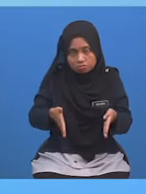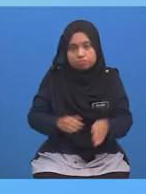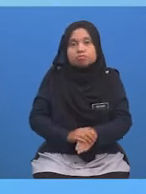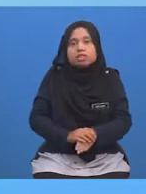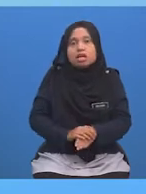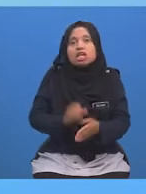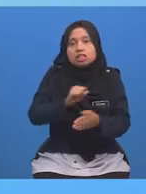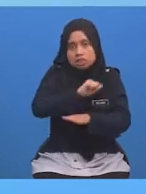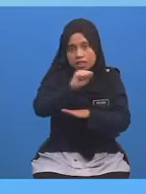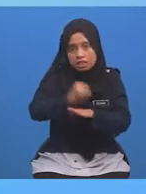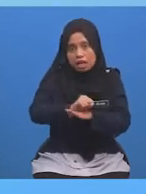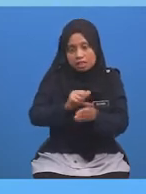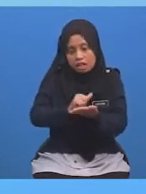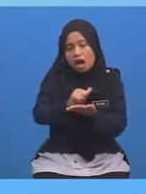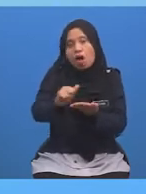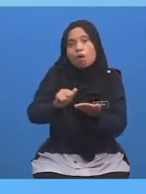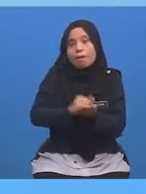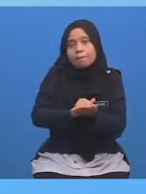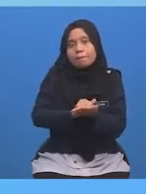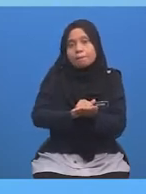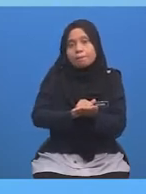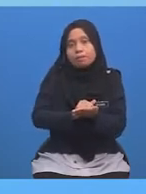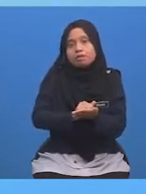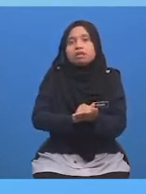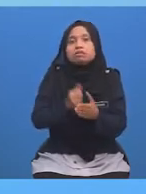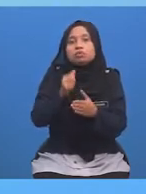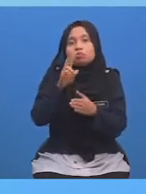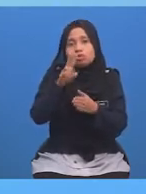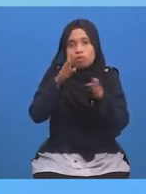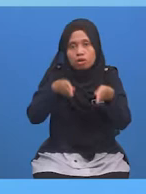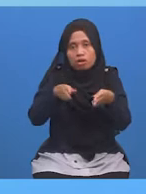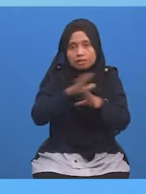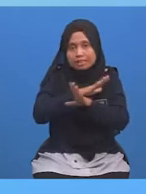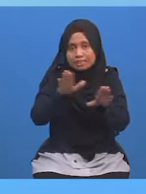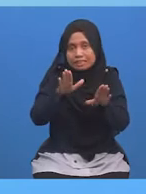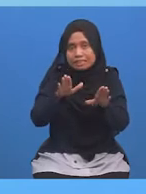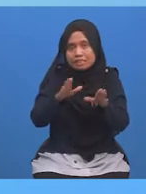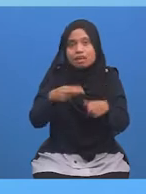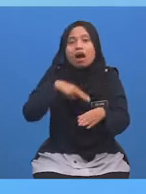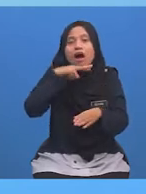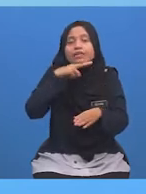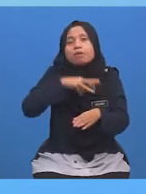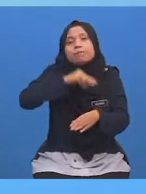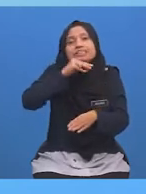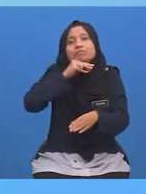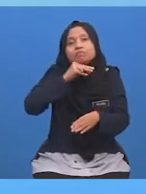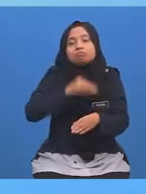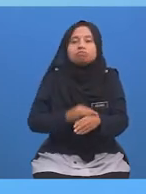orang, syarikat awam berhad oleh antara 2 orang dan tiada had maksimum